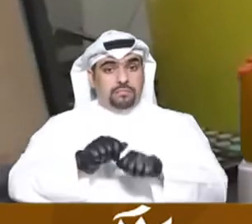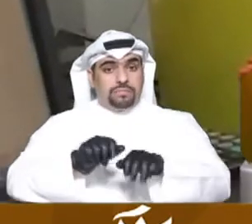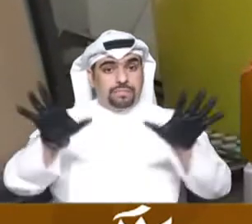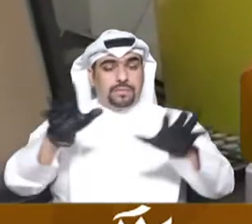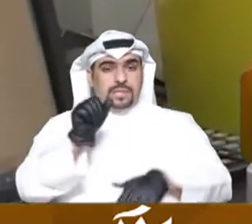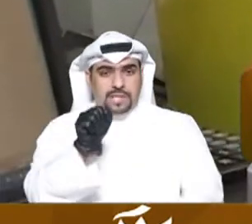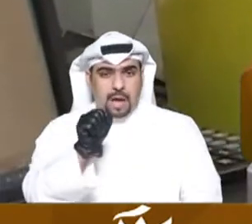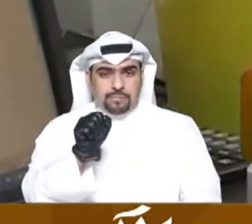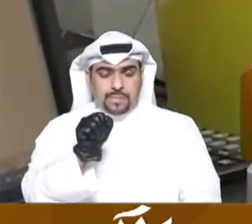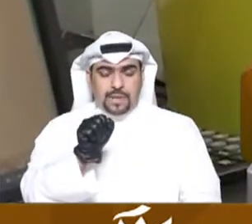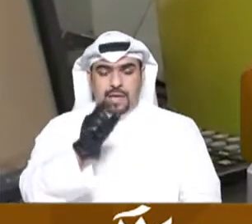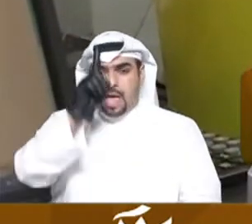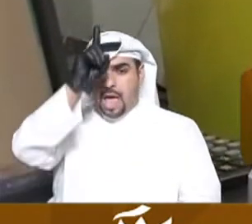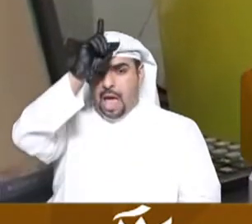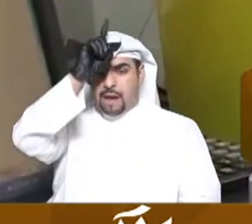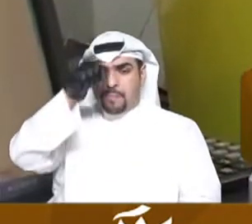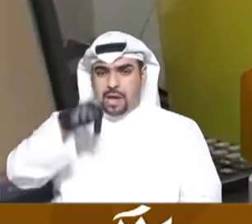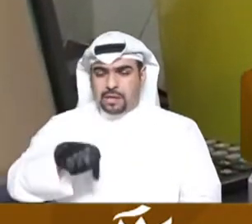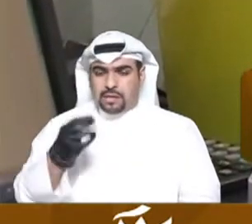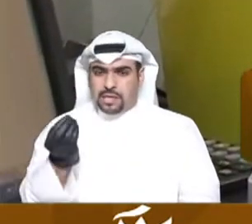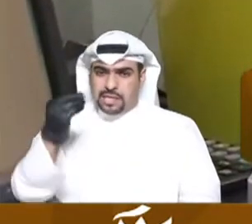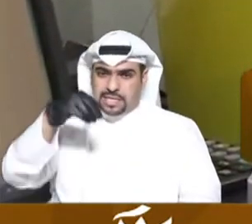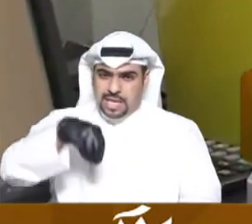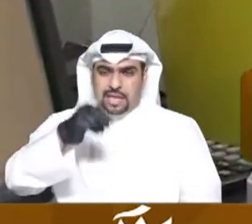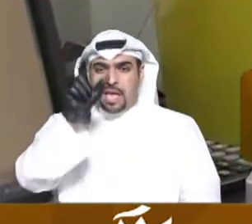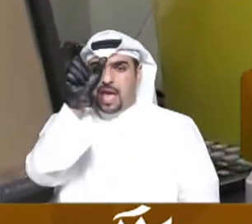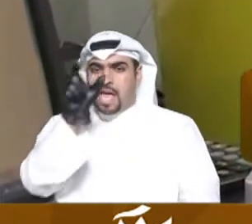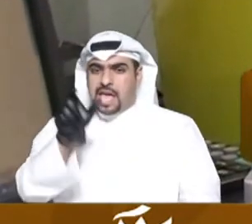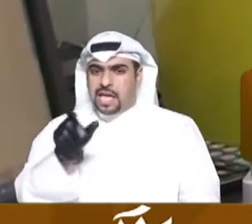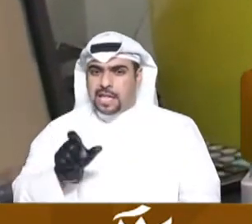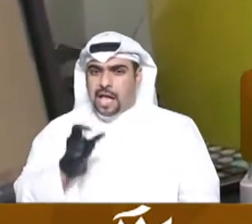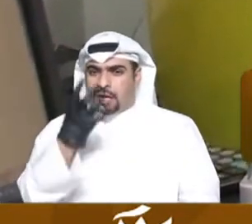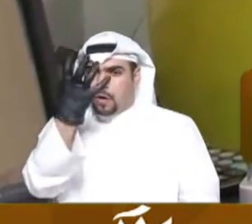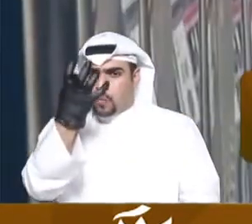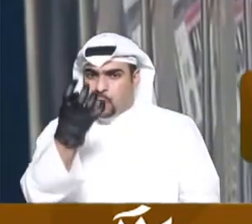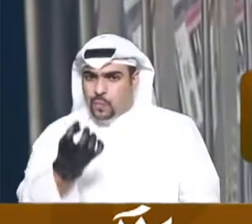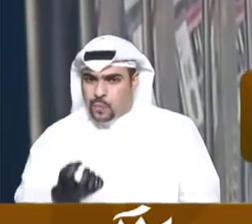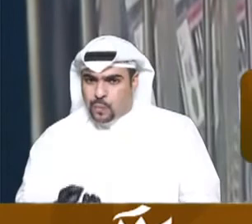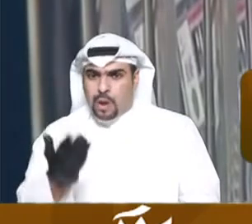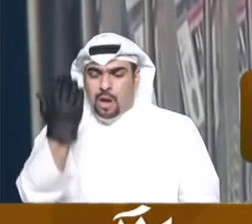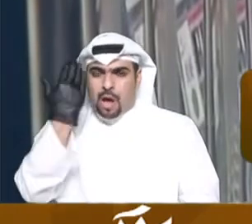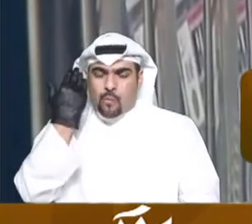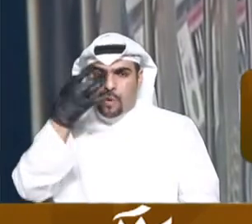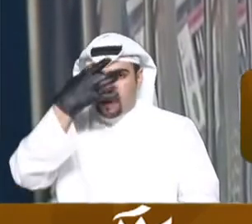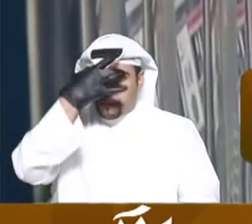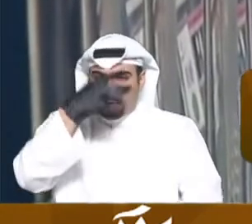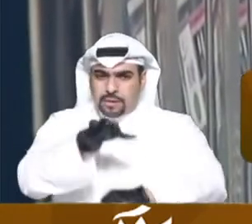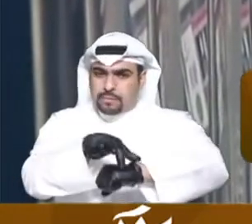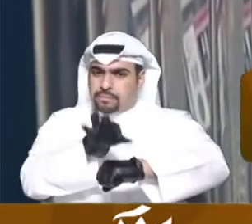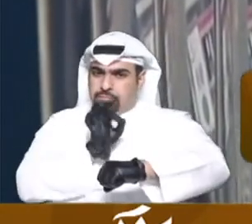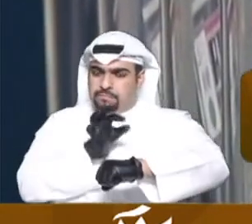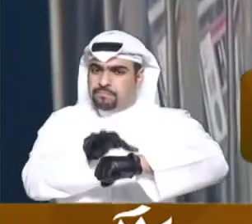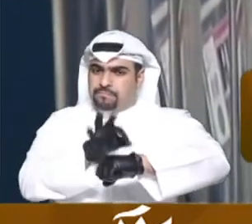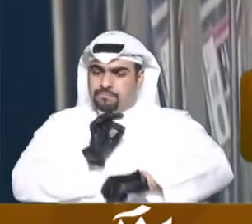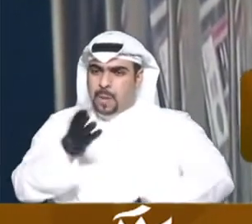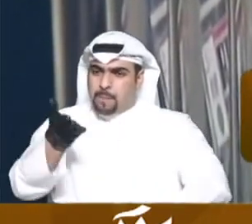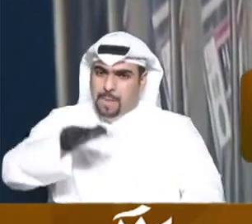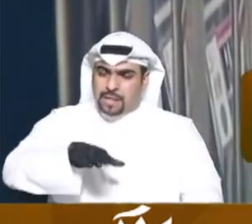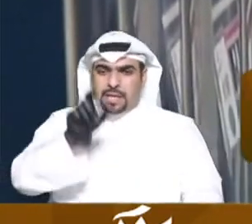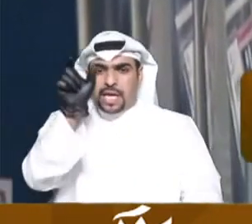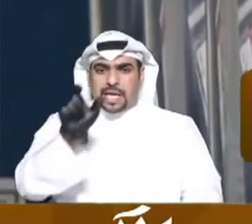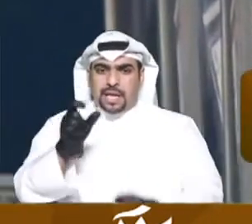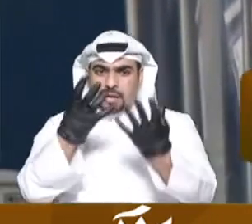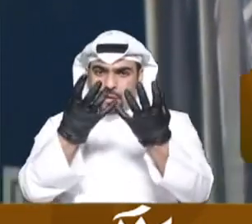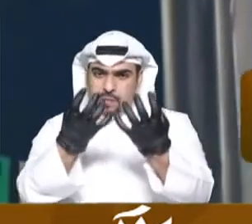عليه، وإيطاليا تسجل أقل حصيلة لحالة الإصابات في الوباء، والرابع من مايو سيكون موعد تخفيف الإجراءات